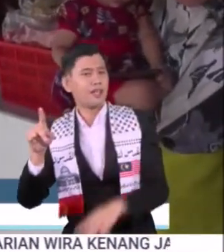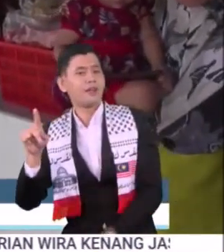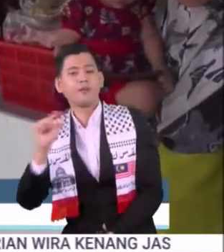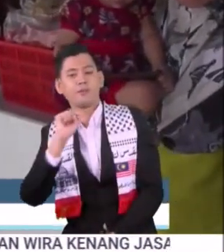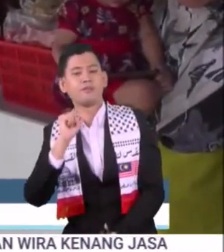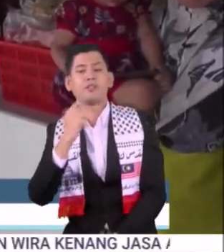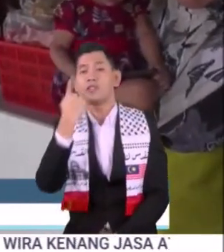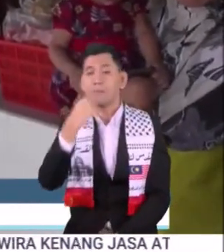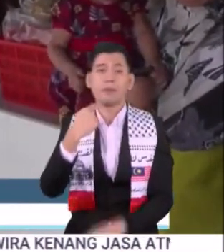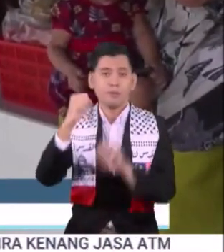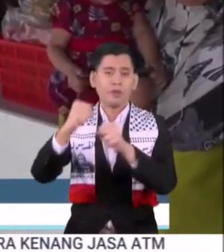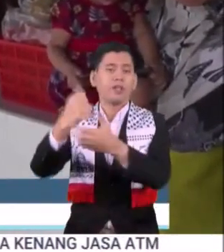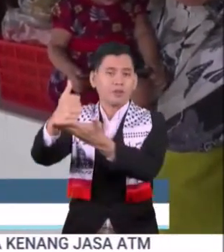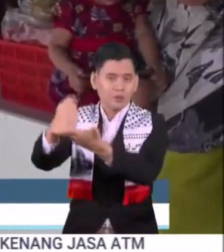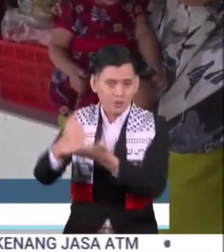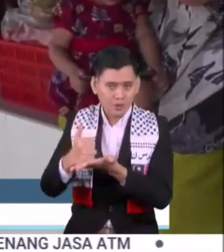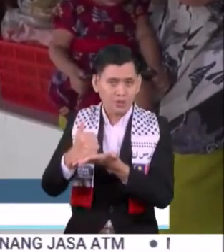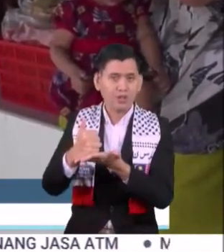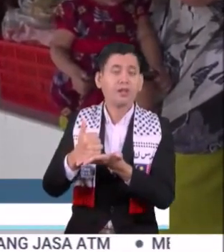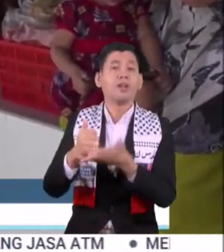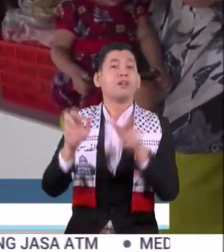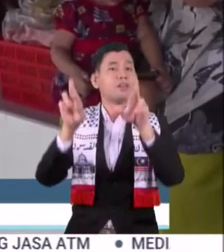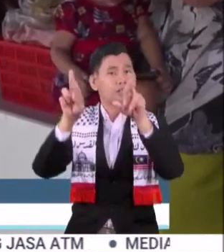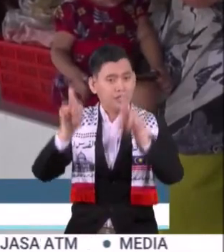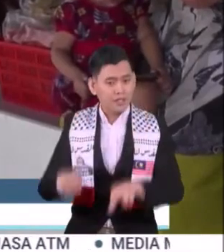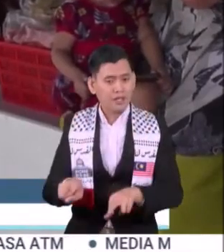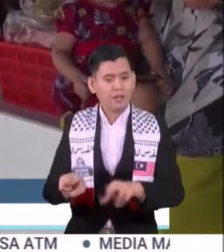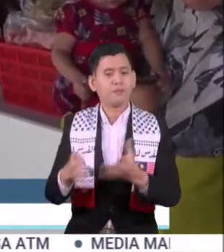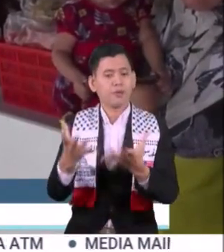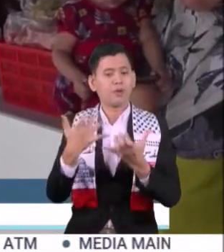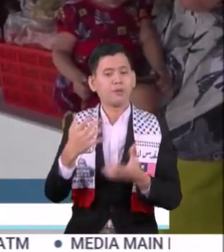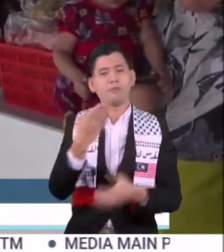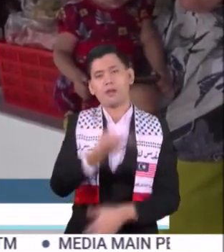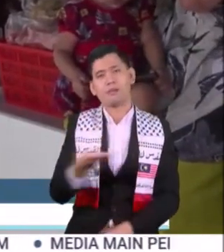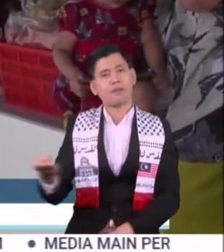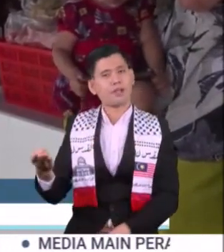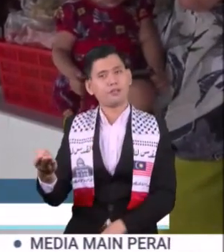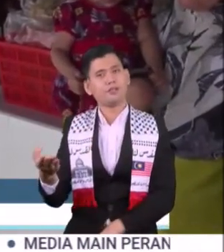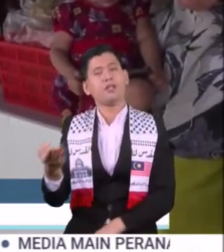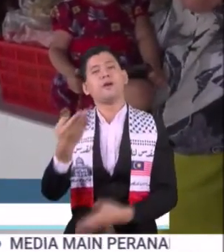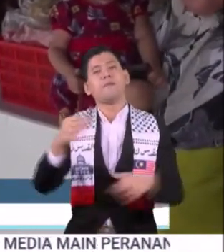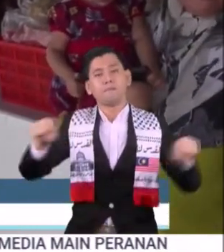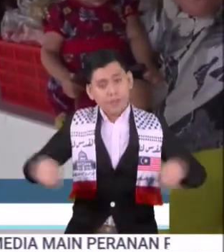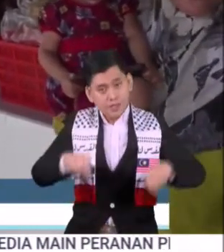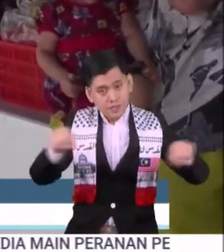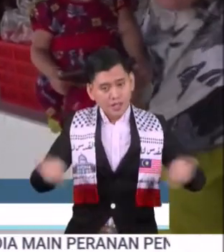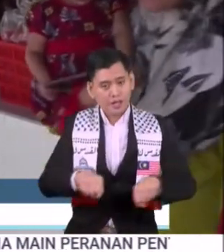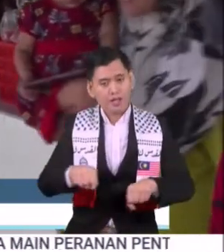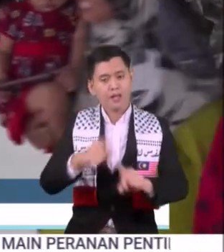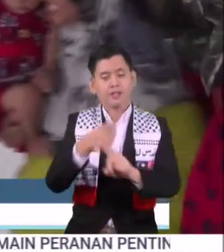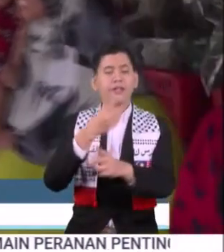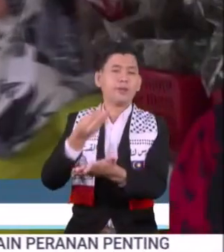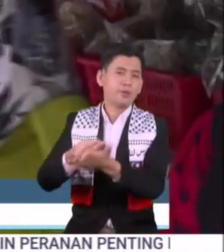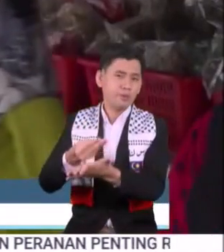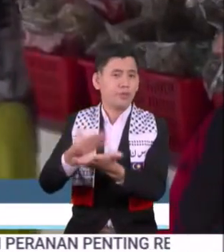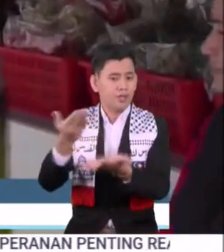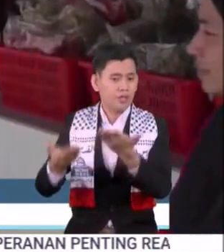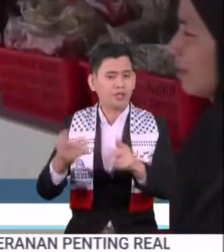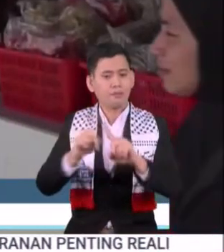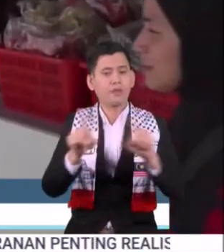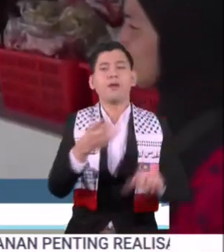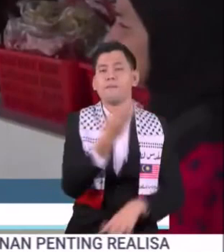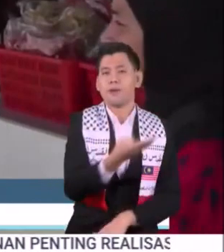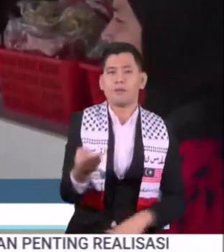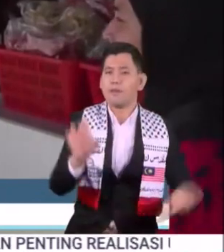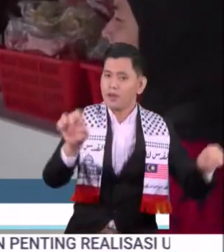boleh tolong rakyat memang memerlukan sangat macam bar-barang dapur dari segi duit tu mungkin tapi Dar segi-barang